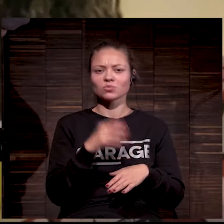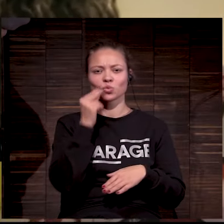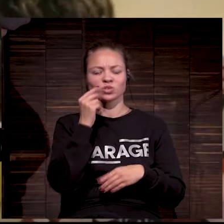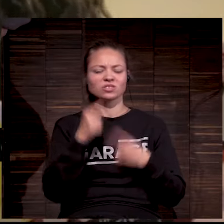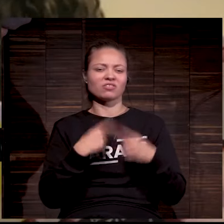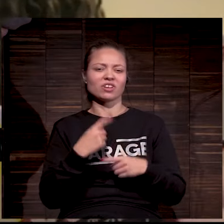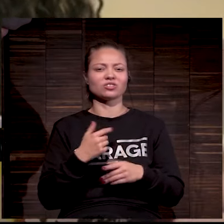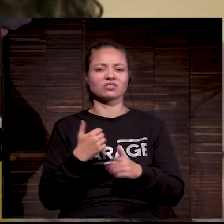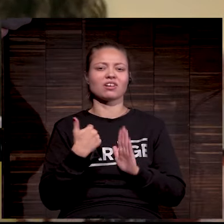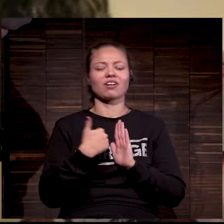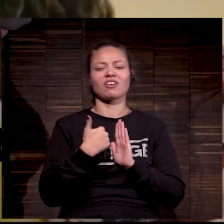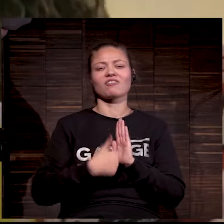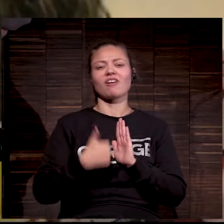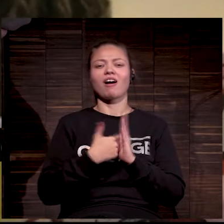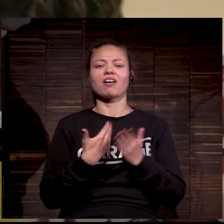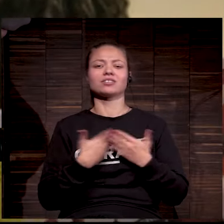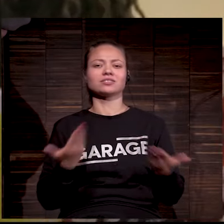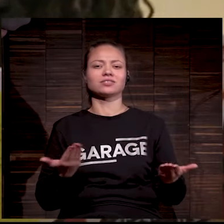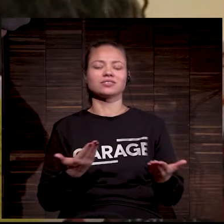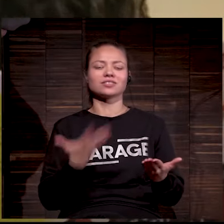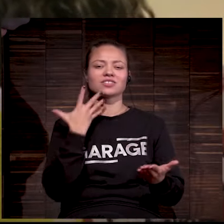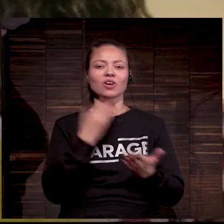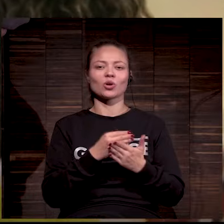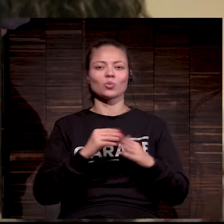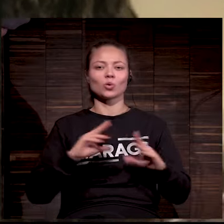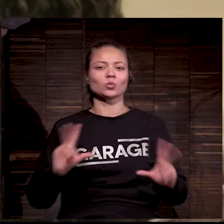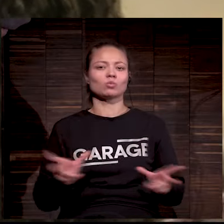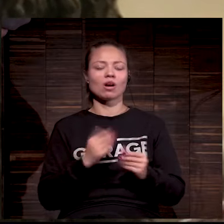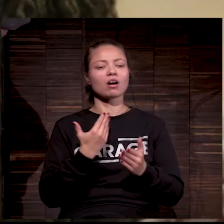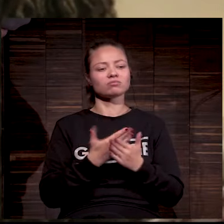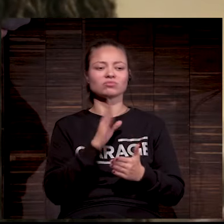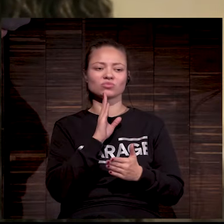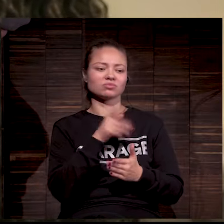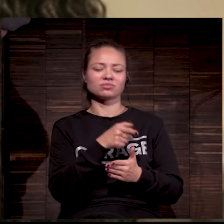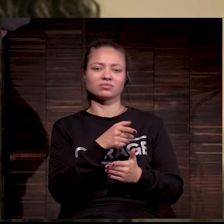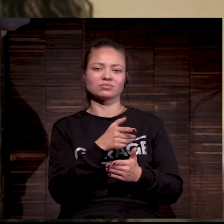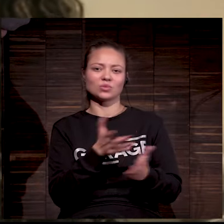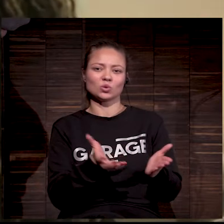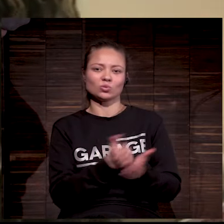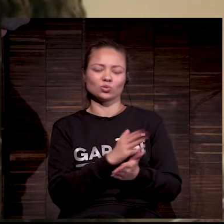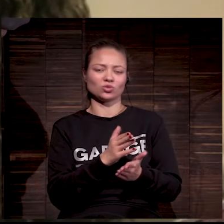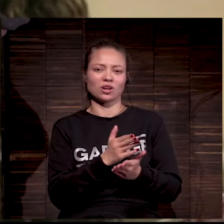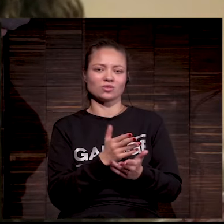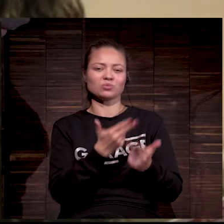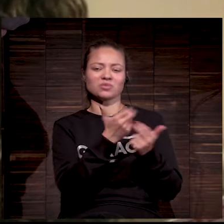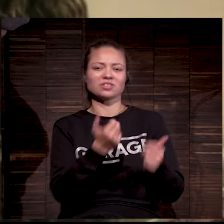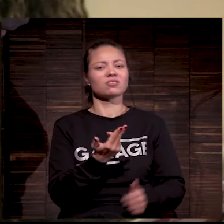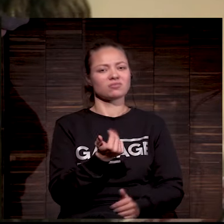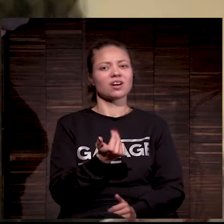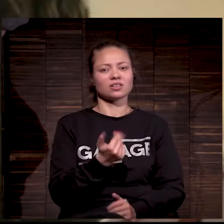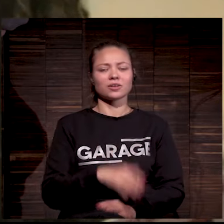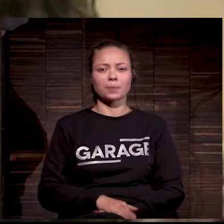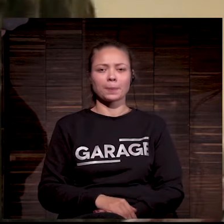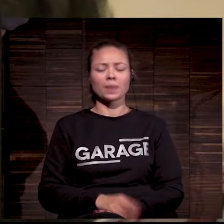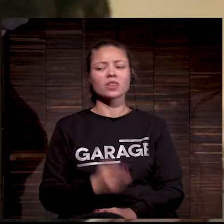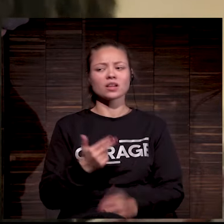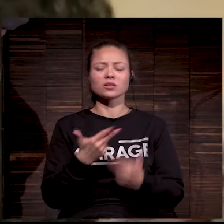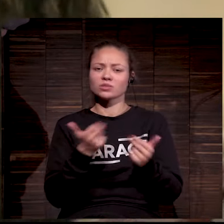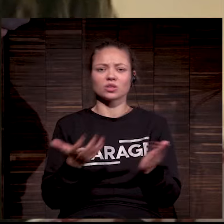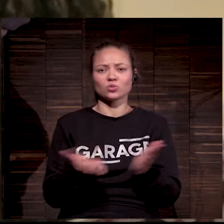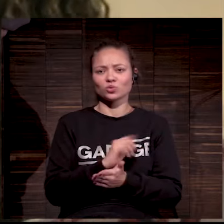вечно хвалятся своими успехами а женщины не получают признание да да признание не